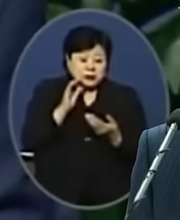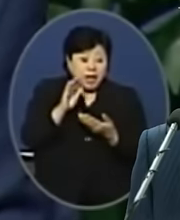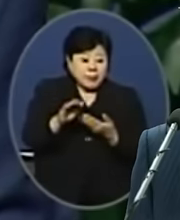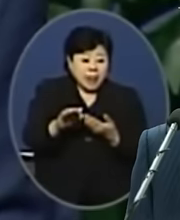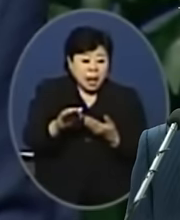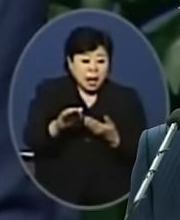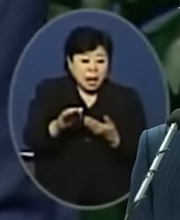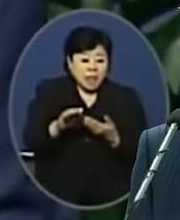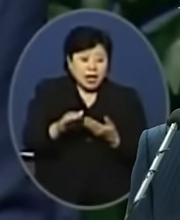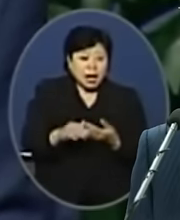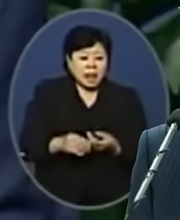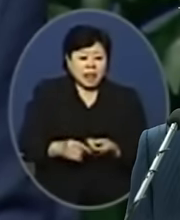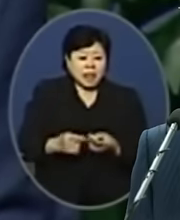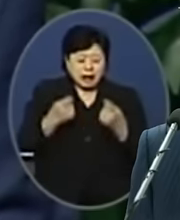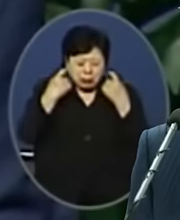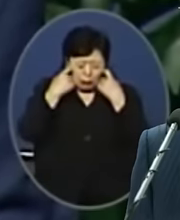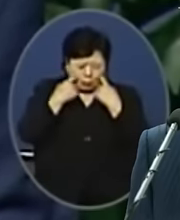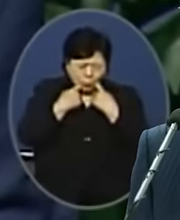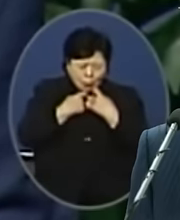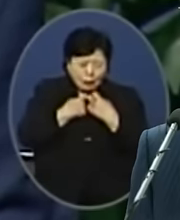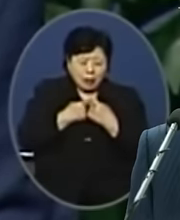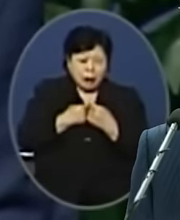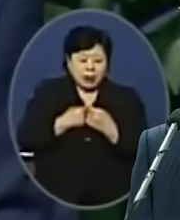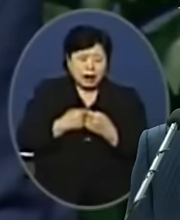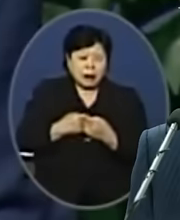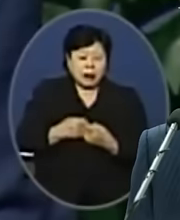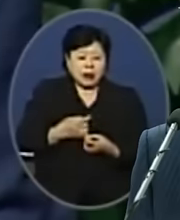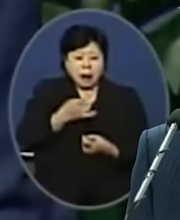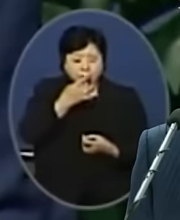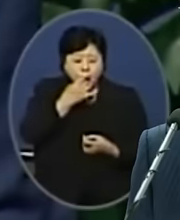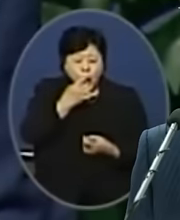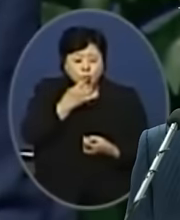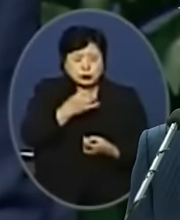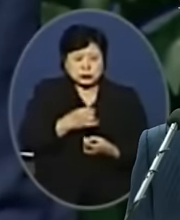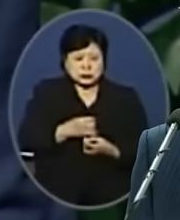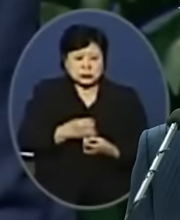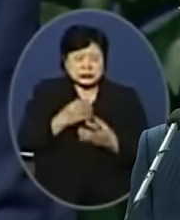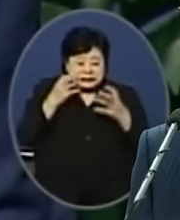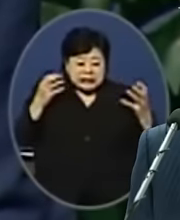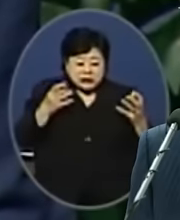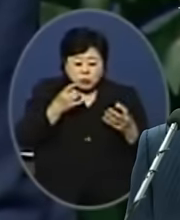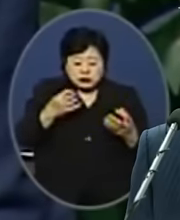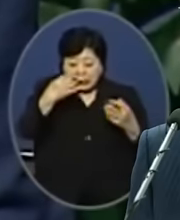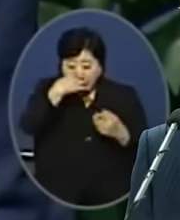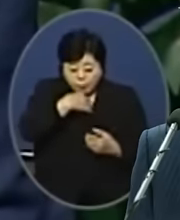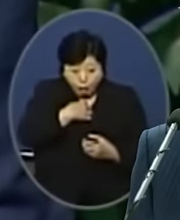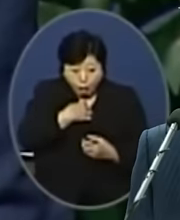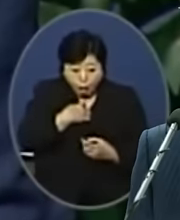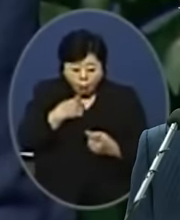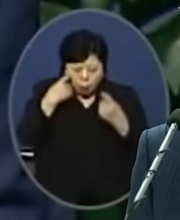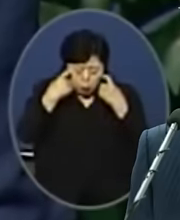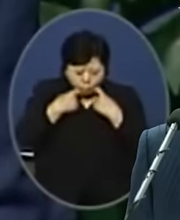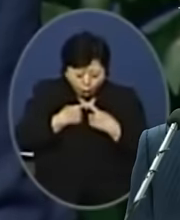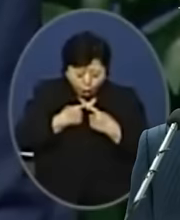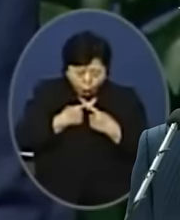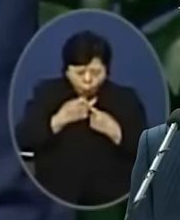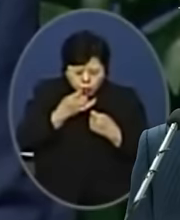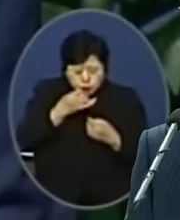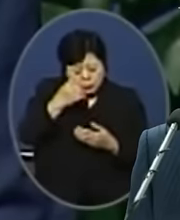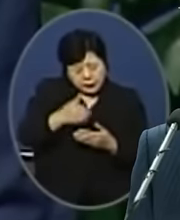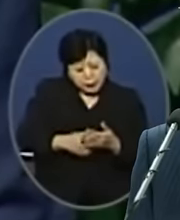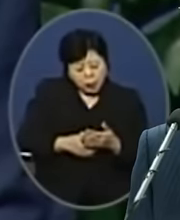다음에는 쭉쭉 한 일곱 가지가 일어나서 살찐 곡식 가지를 다 잡아먹고도 쭉쭉 하더라. 해석이 안